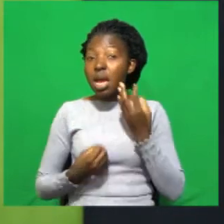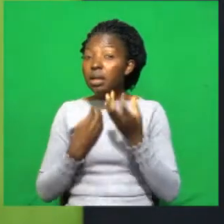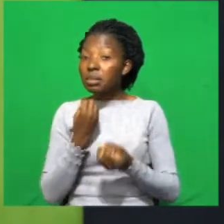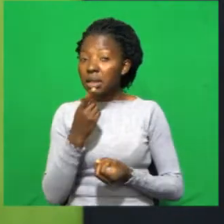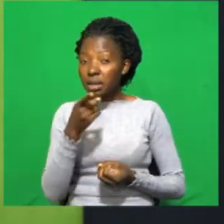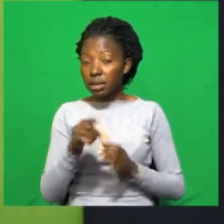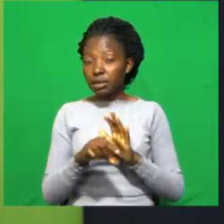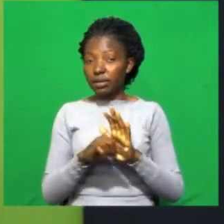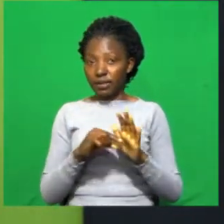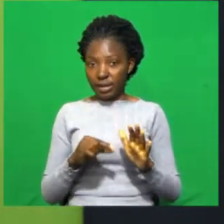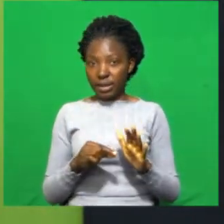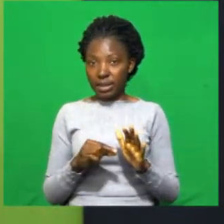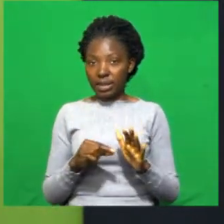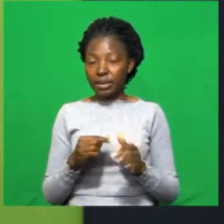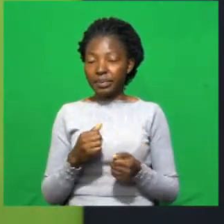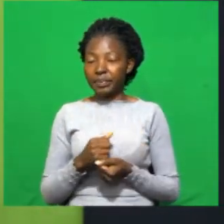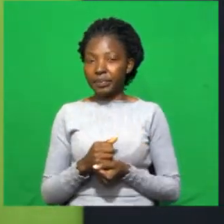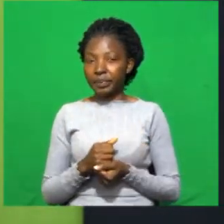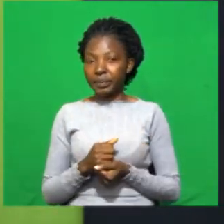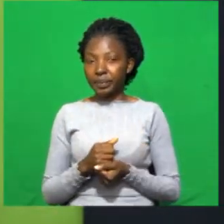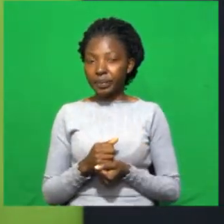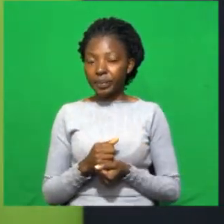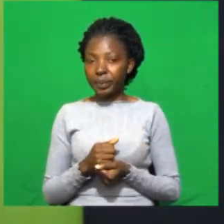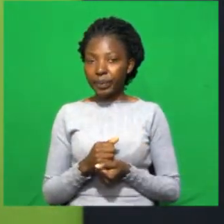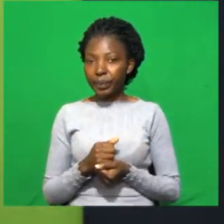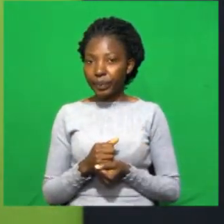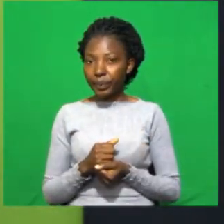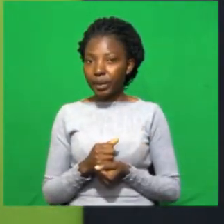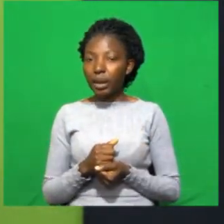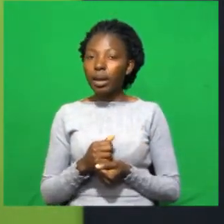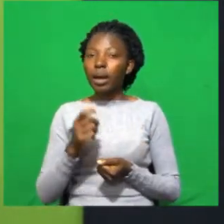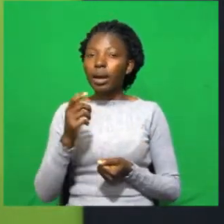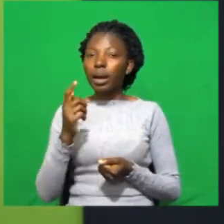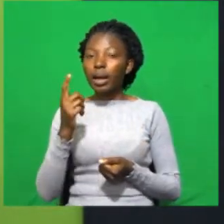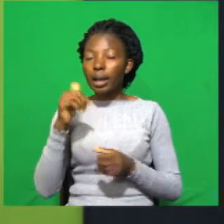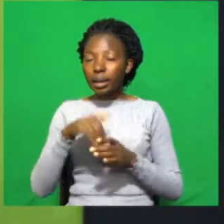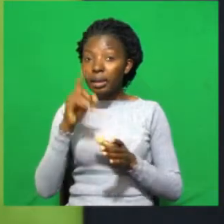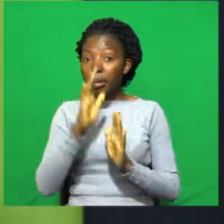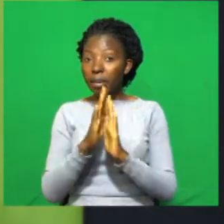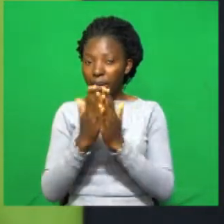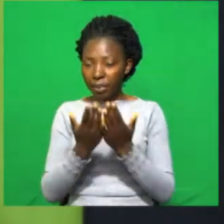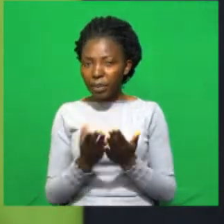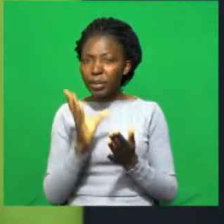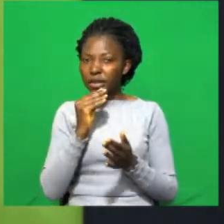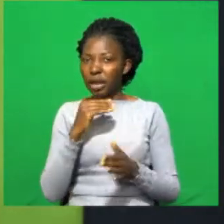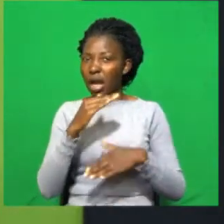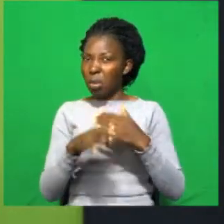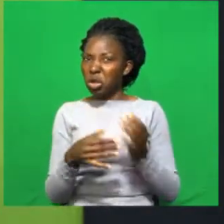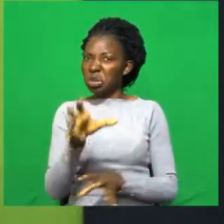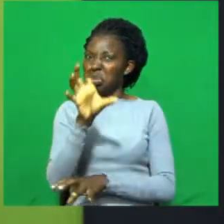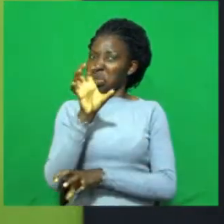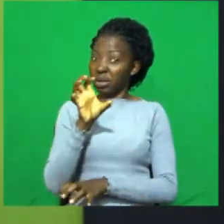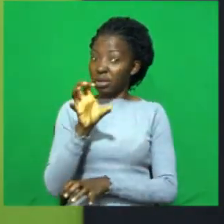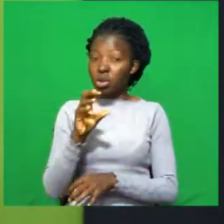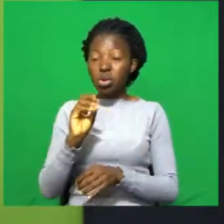nendimai tichiti tikasike kusvika pachidzidzo chedu. Panotaurwa mubhaibheri zvezvikara kana